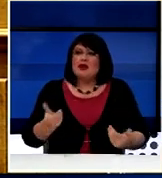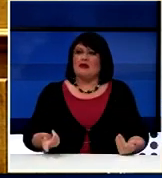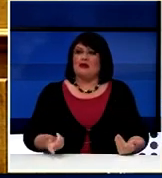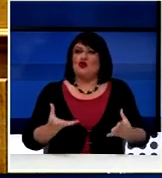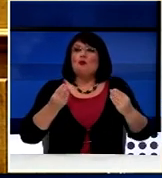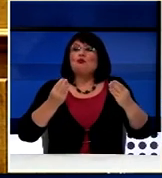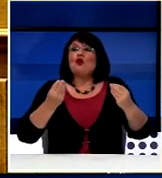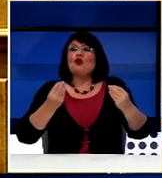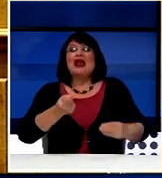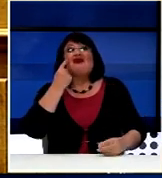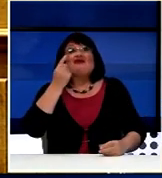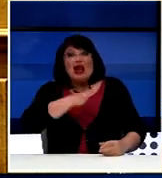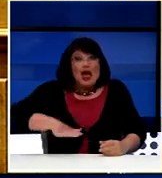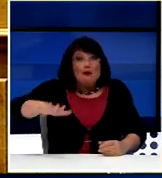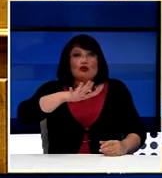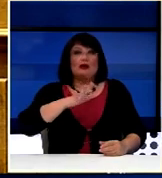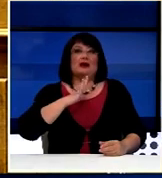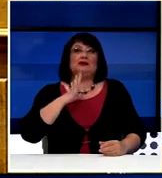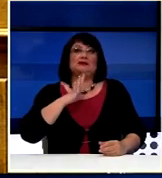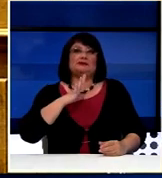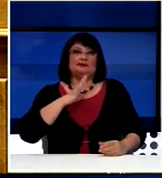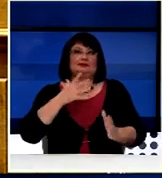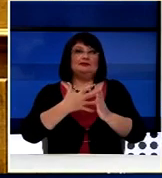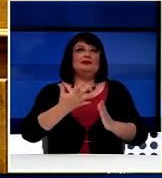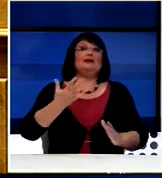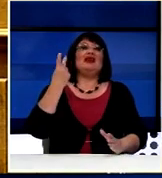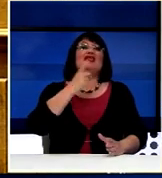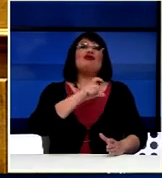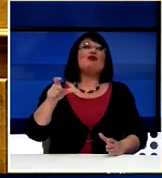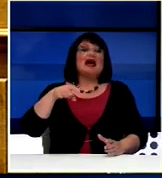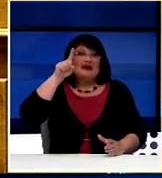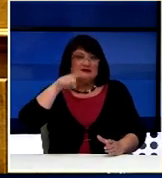Διότι αυτό που βλέπουμε όλοι οι Έλληνες εδώ και 15 μέρες, δεν μπορεί να κρυφτεί,